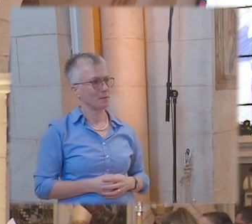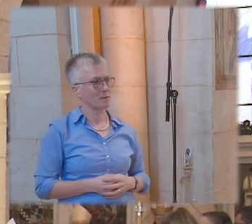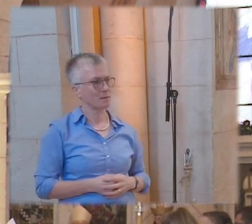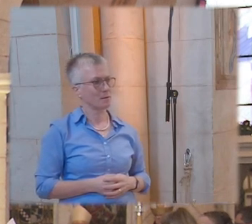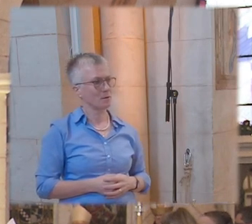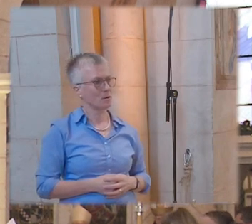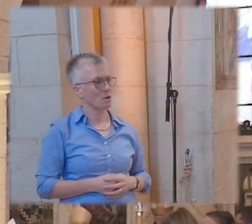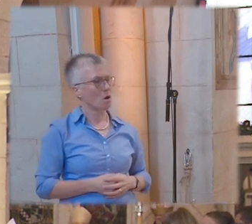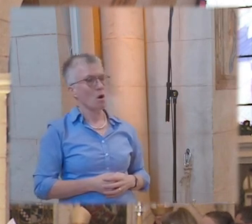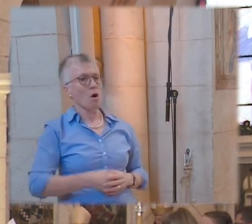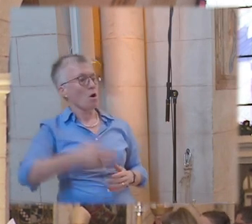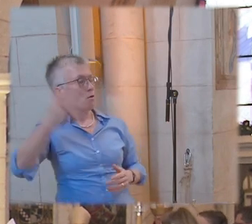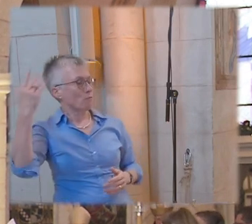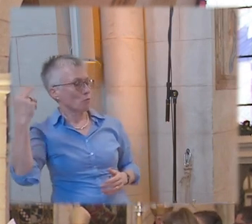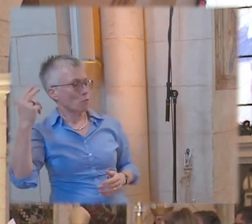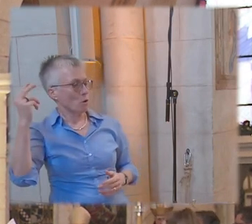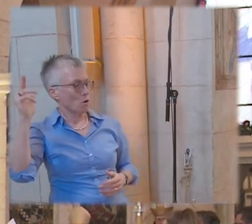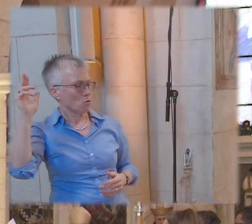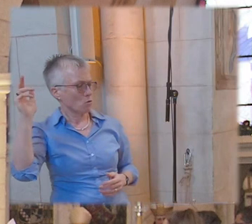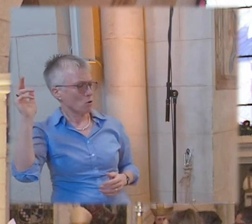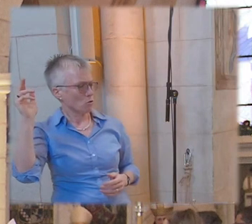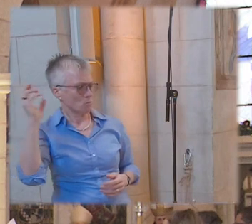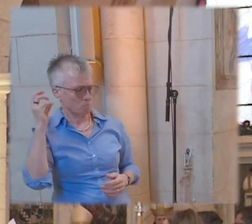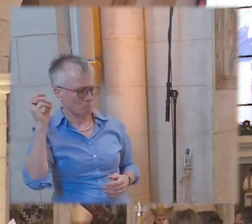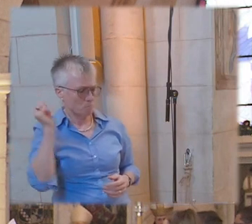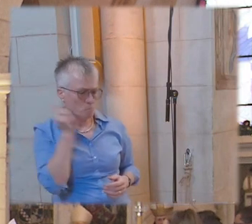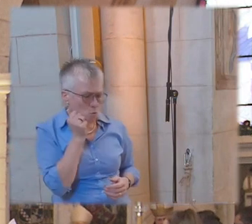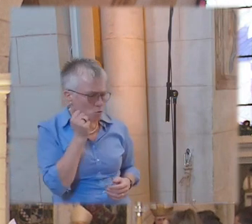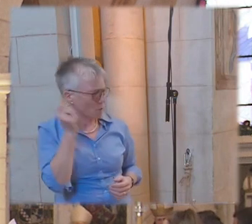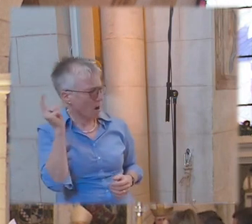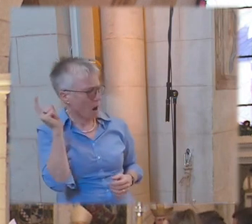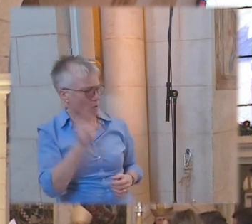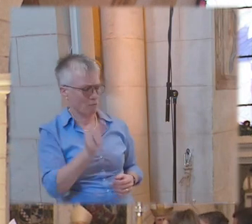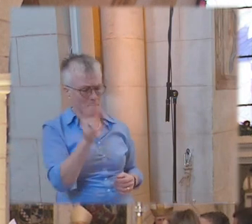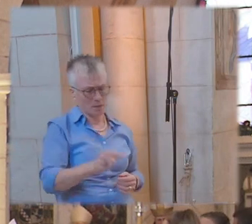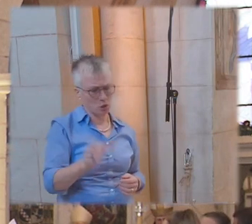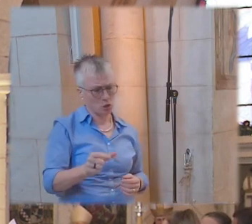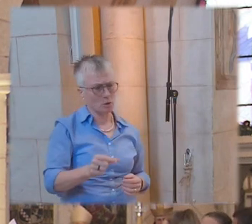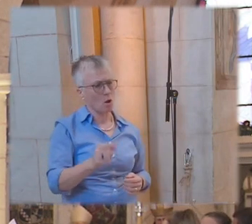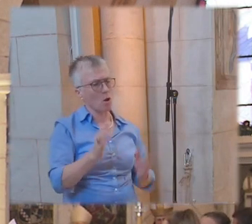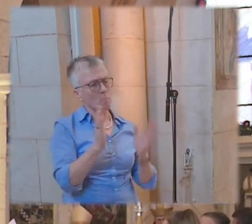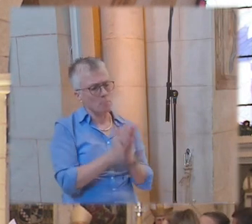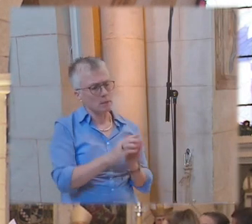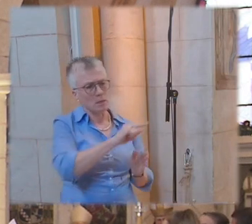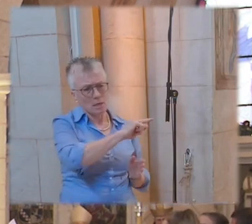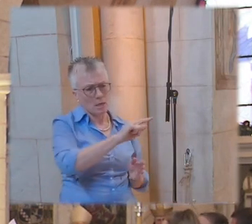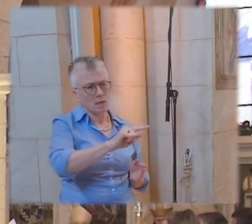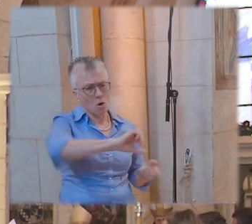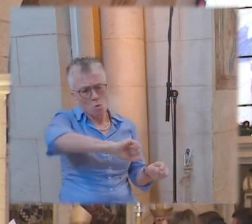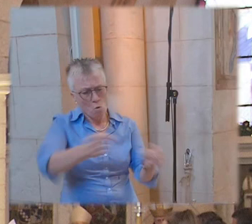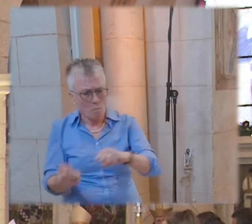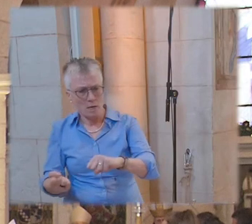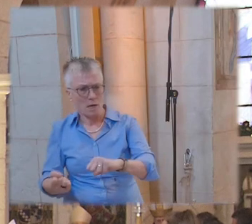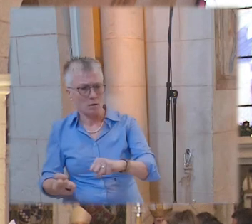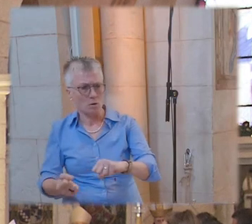Schlug, fragten sie nach Gott, kehrten um und suchten